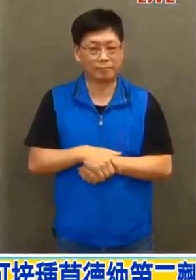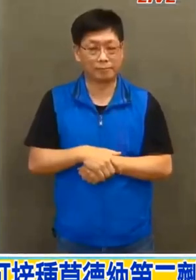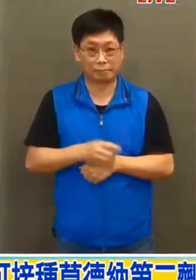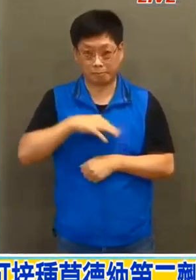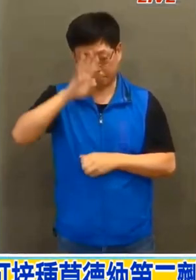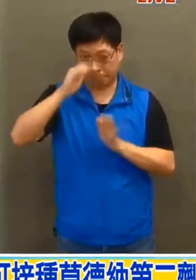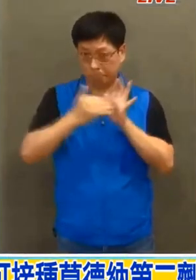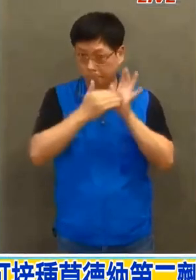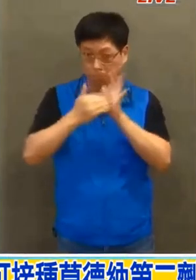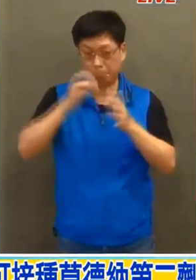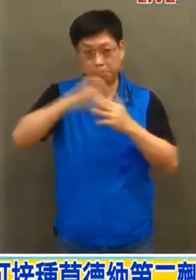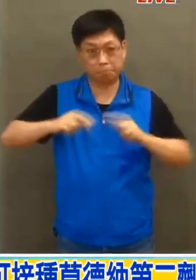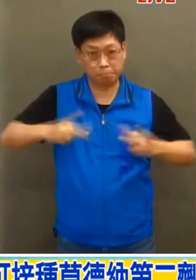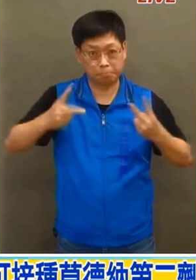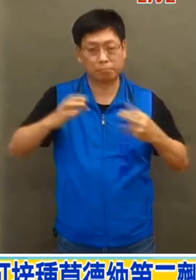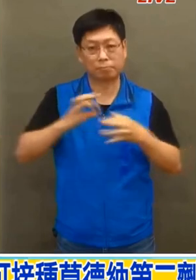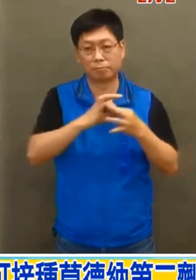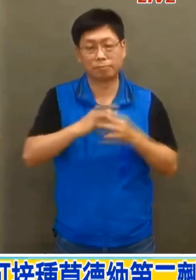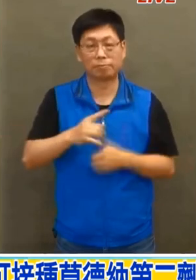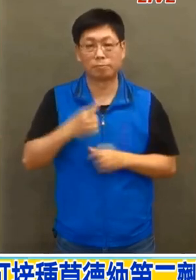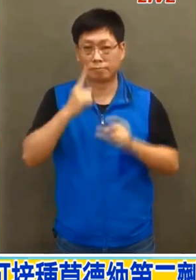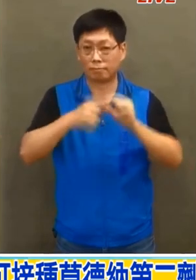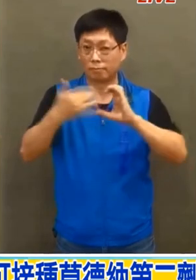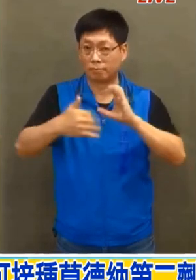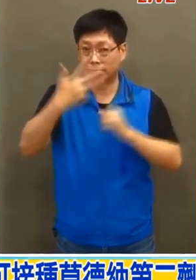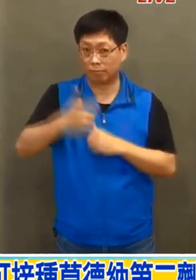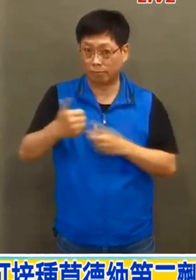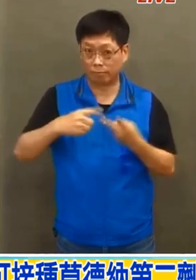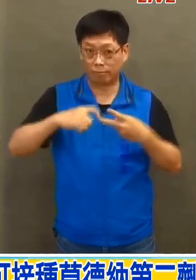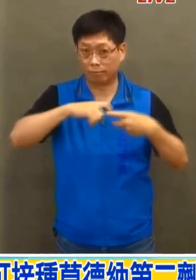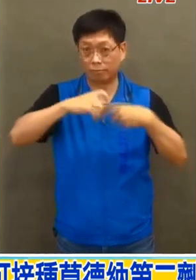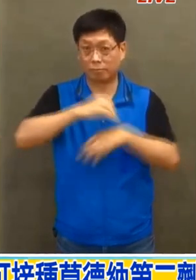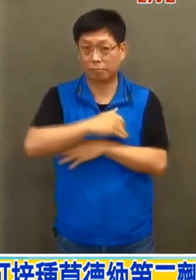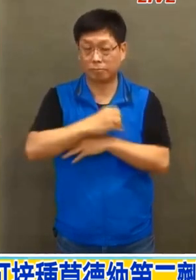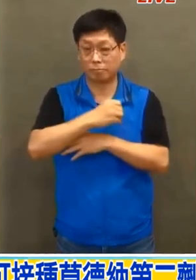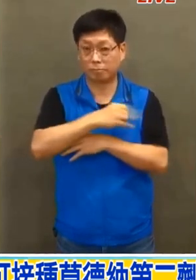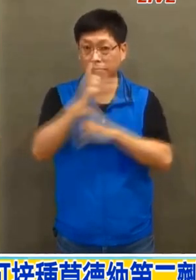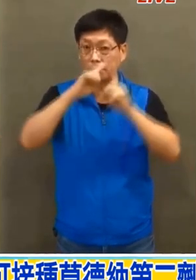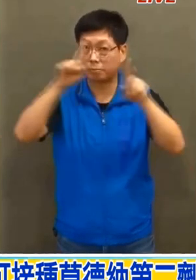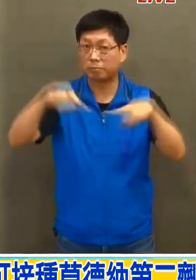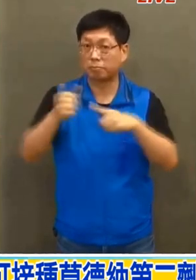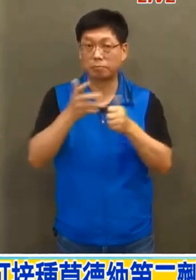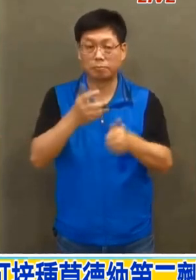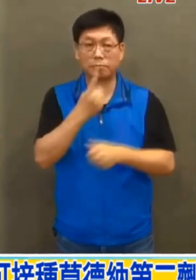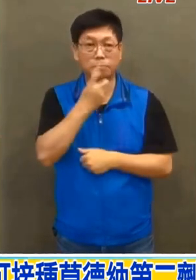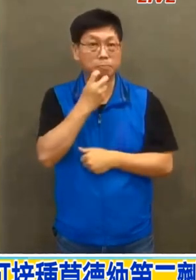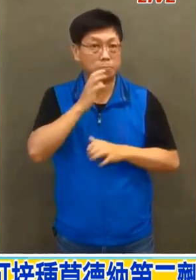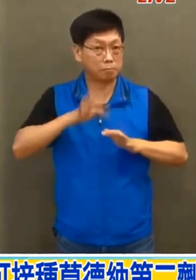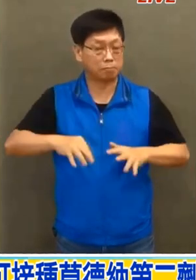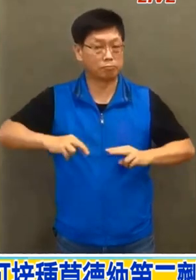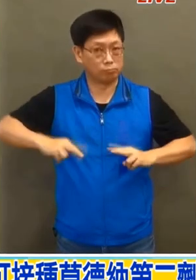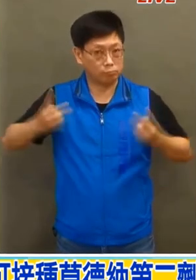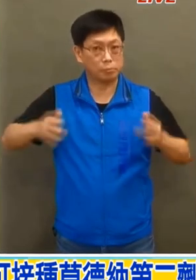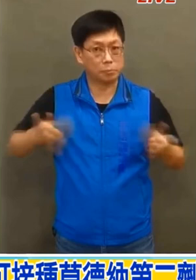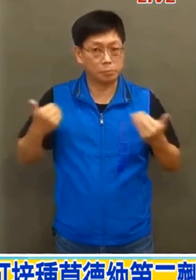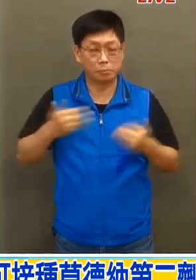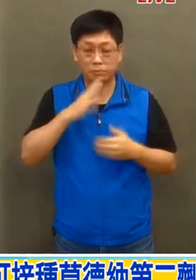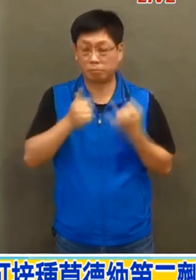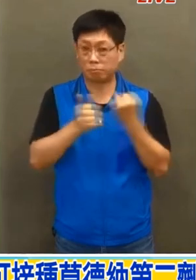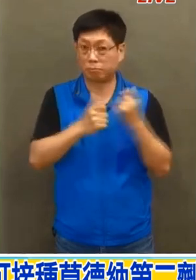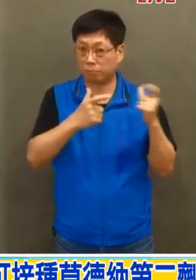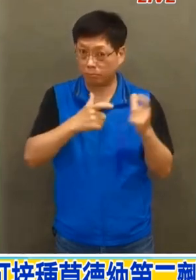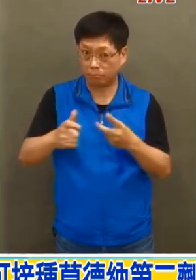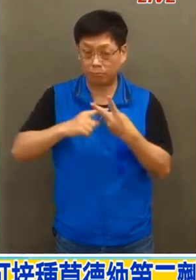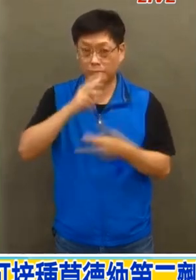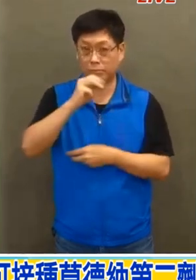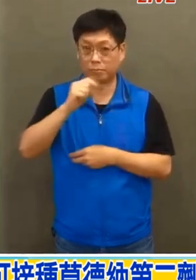疫松绑相关的问题，中视徐国豪以及联合报张哲颖提问。中央宣布要松绑婚宴、MTV、KTV